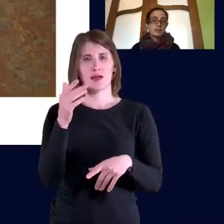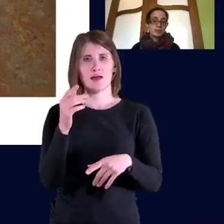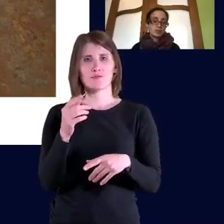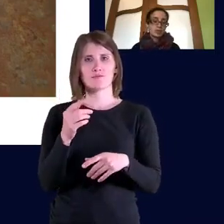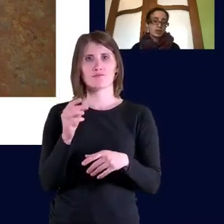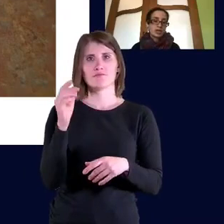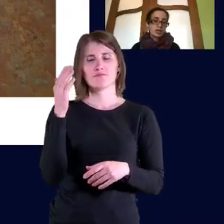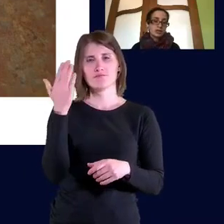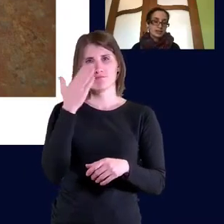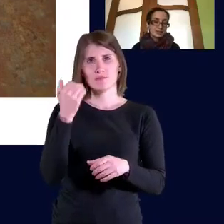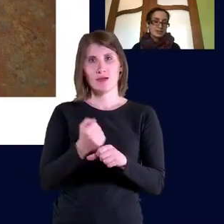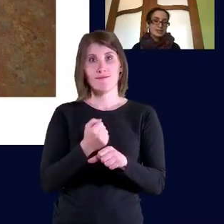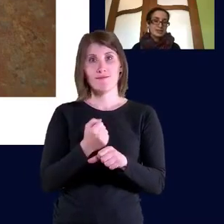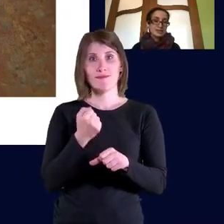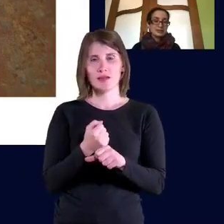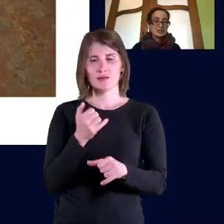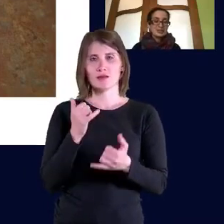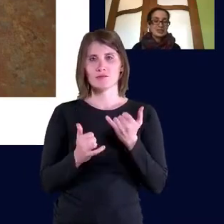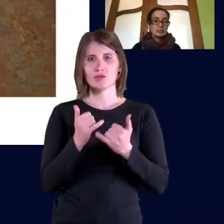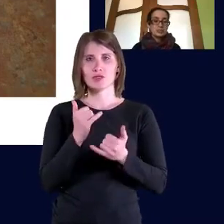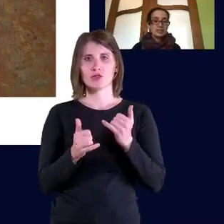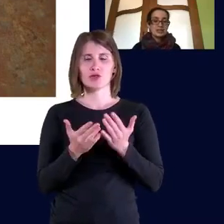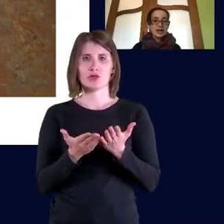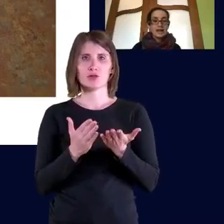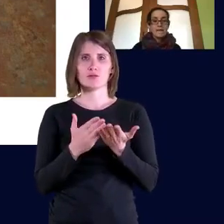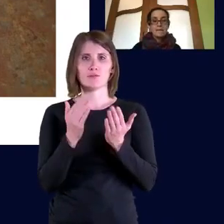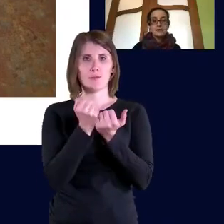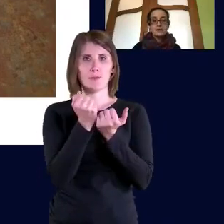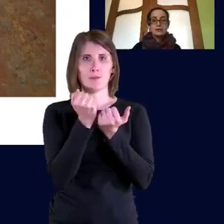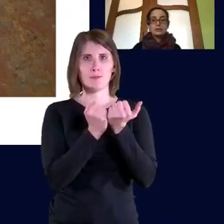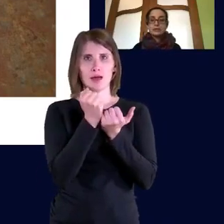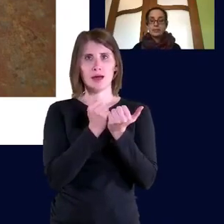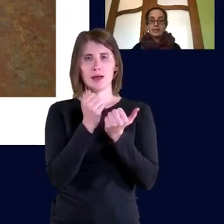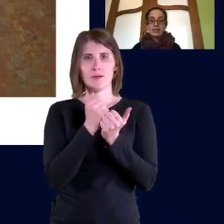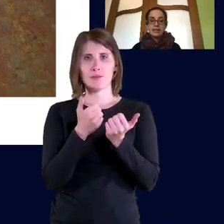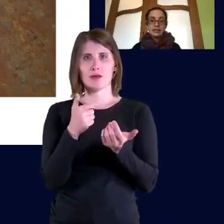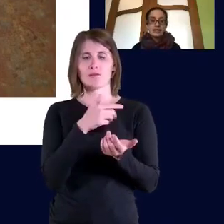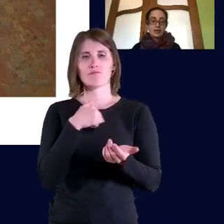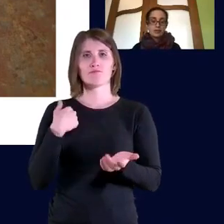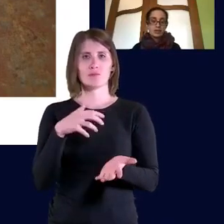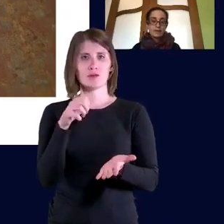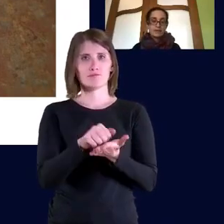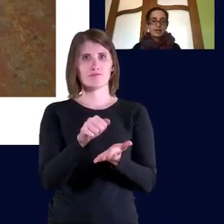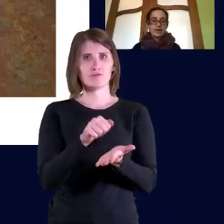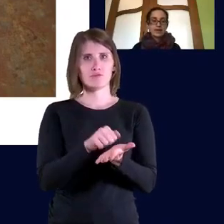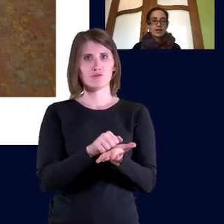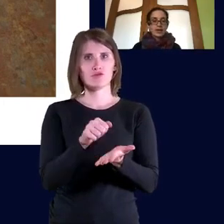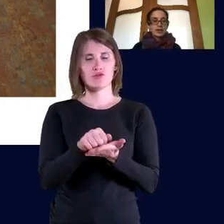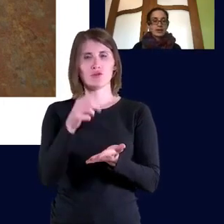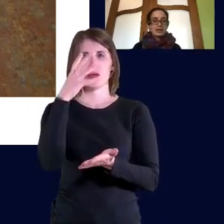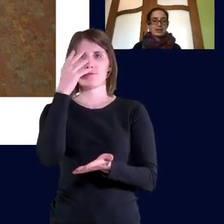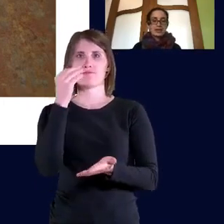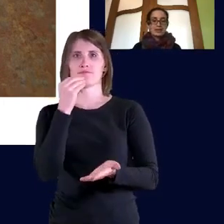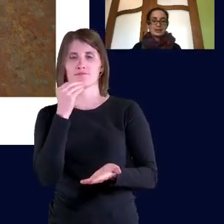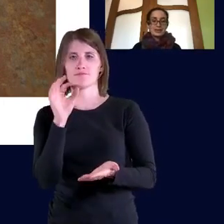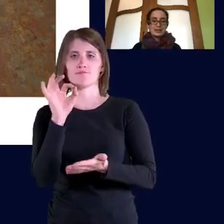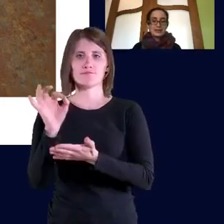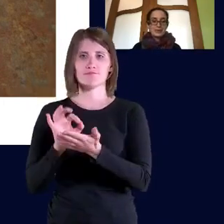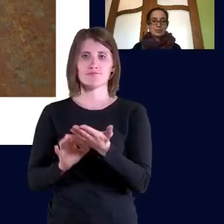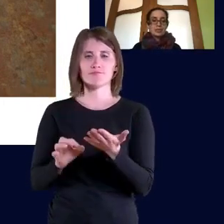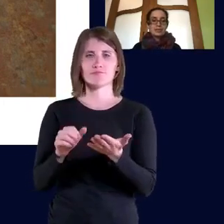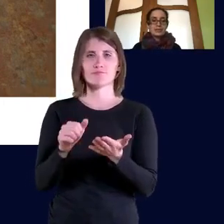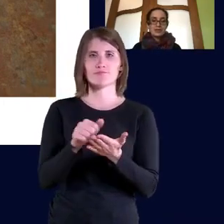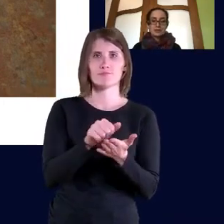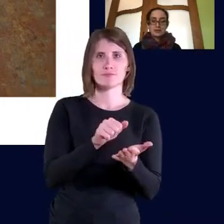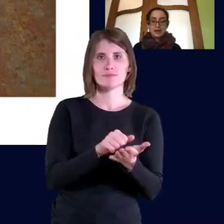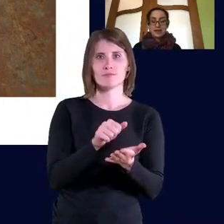na tym papierze z tej strony gdzie jest ta substancja wydrukujemy jakąś grafikę Gdzie jest